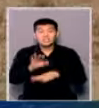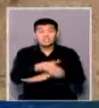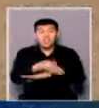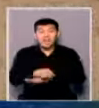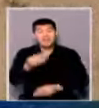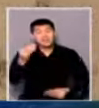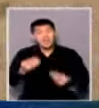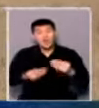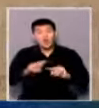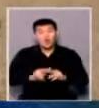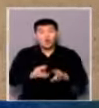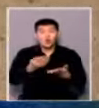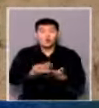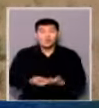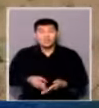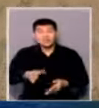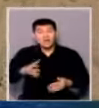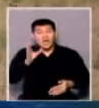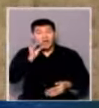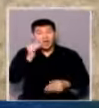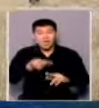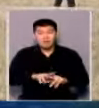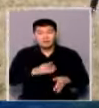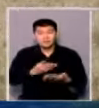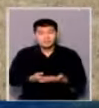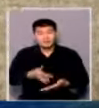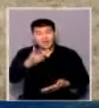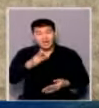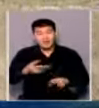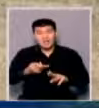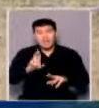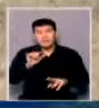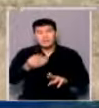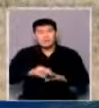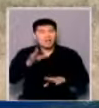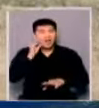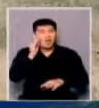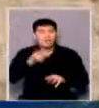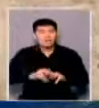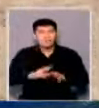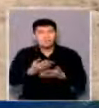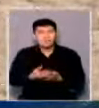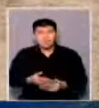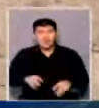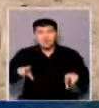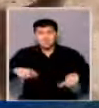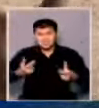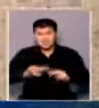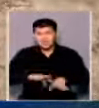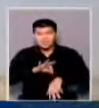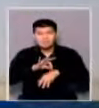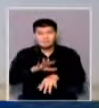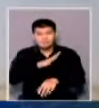жүгіріп жарысқан ақылды жануарлар бір-бірінен қалыспады. Бір жастан асқан бельгиялық овчарка тұқымды иттер сынақтардан сүрінбей